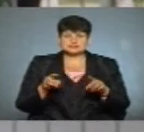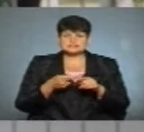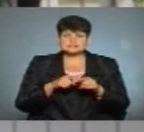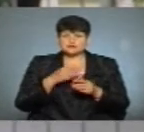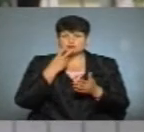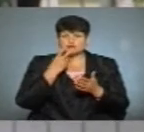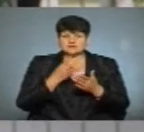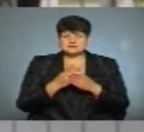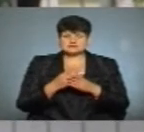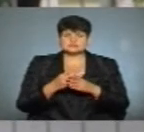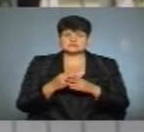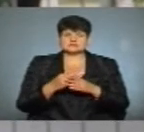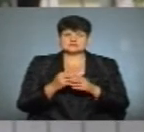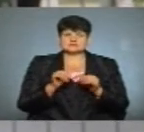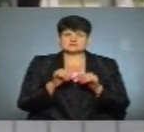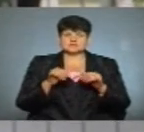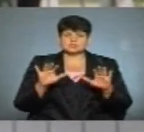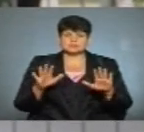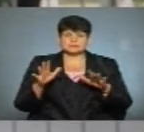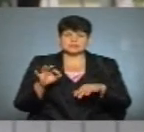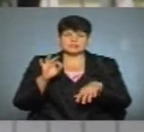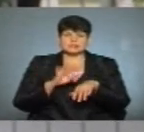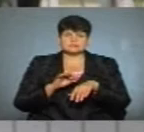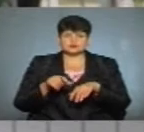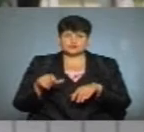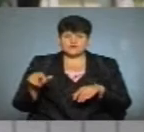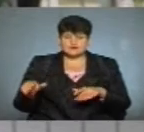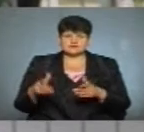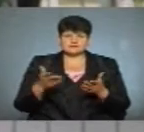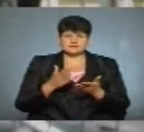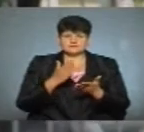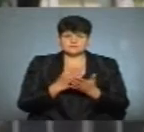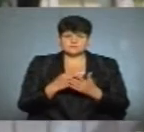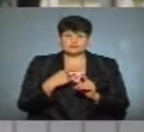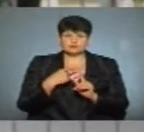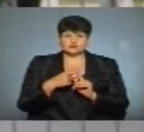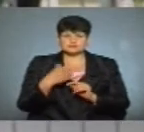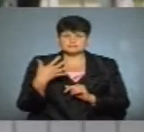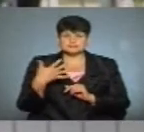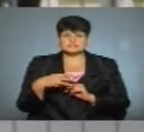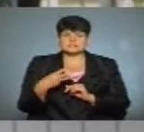показник динаміки зростання випадків інфікування, який складає плюс